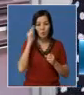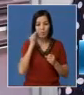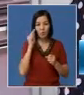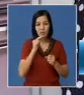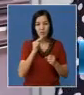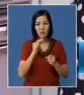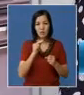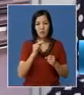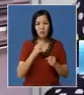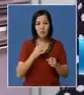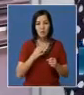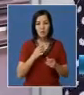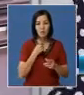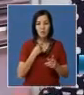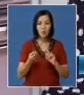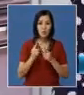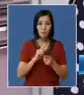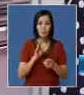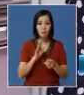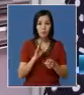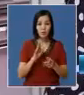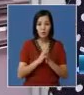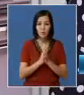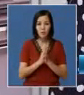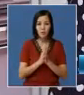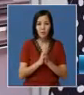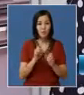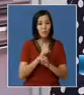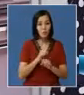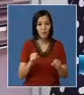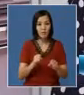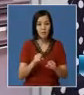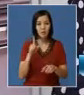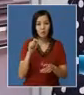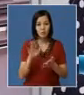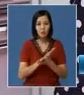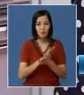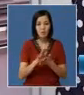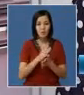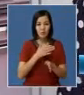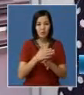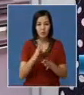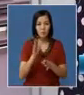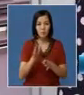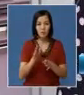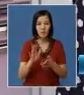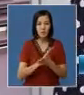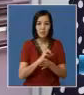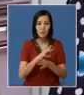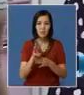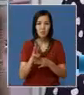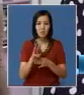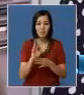жаққа ауыстырып бересіз дедім, жоқ, сол жағында оқиды. Және де 100 грант бөлінген, балаңыз тегін оқумен қамтамасыз етіледі. Соған